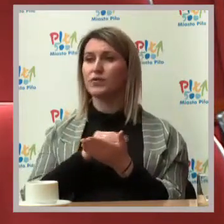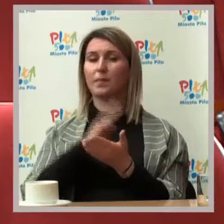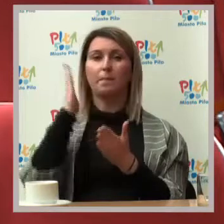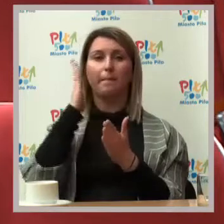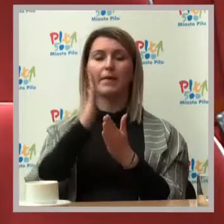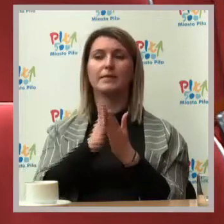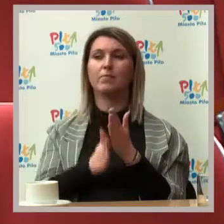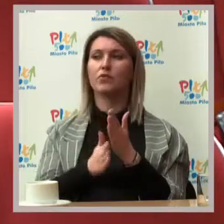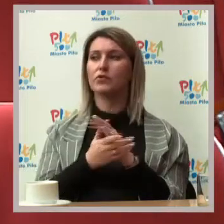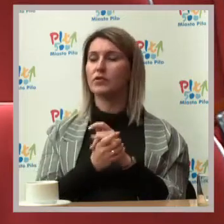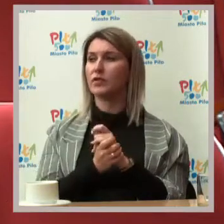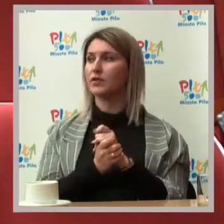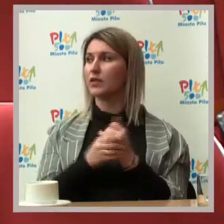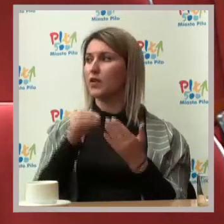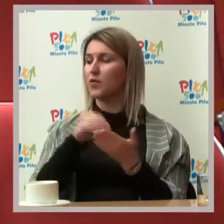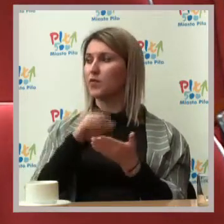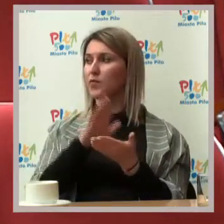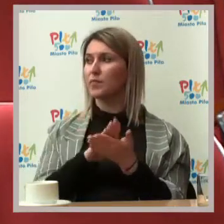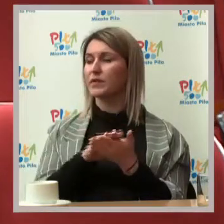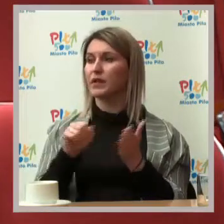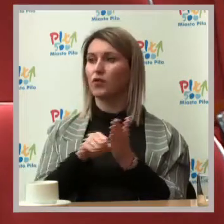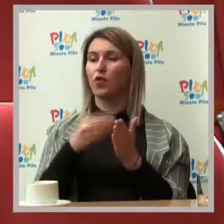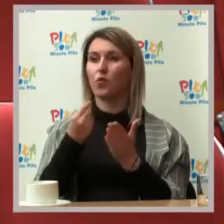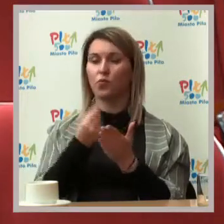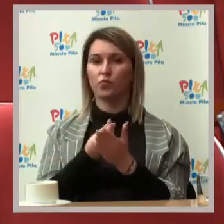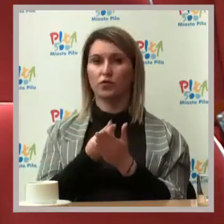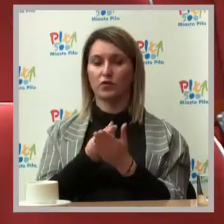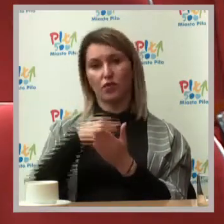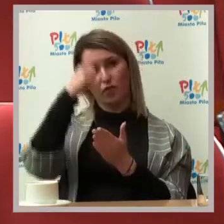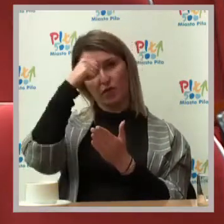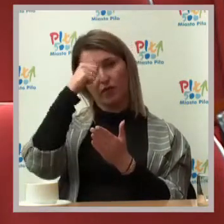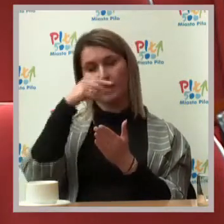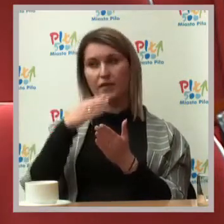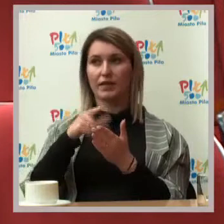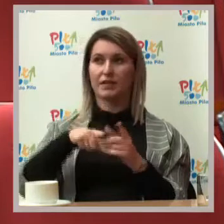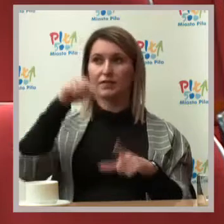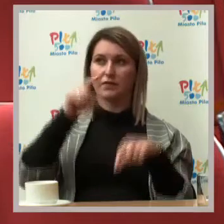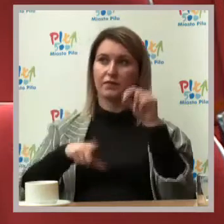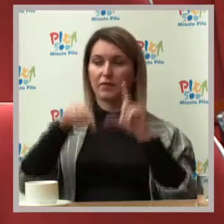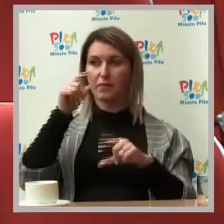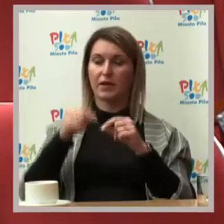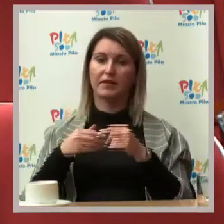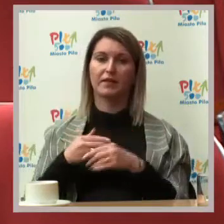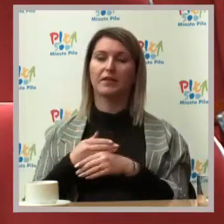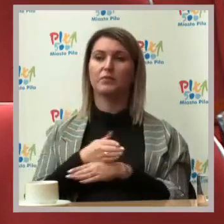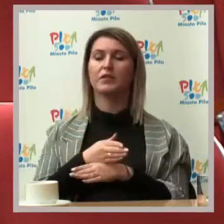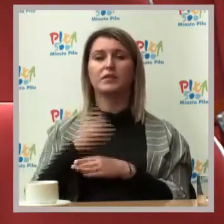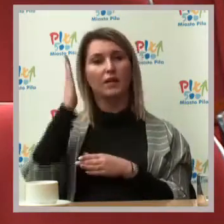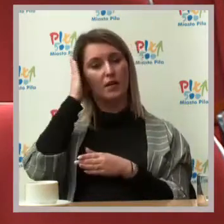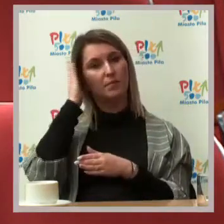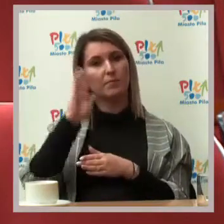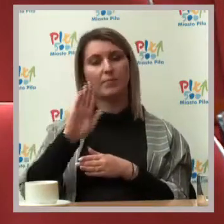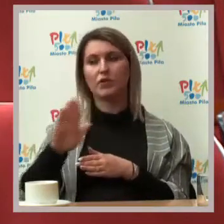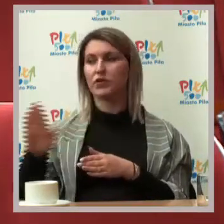bezpośrednio wpisać do budżetu miasta konkretnych nazw wybranych przez mieszkańców w ramach głosowania, które odbywało się jeszcze